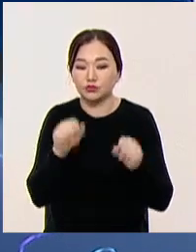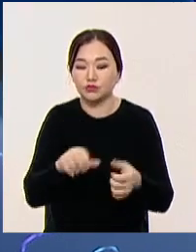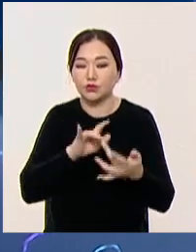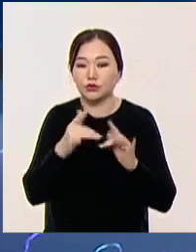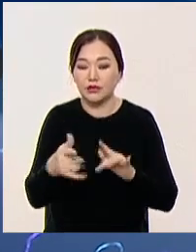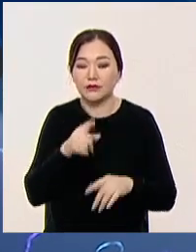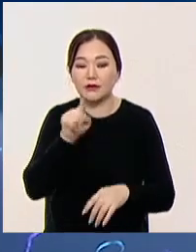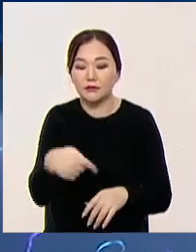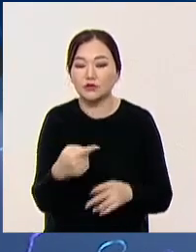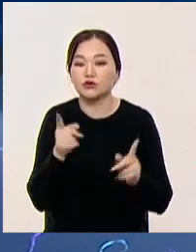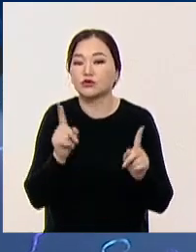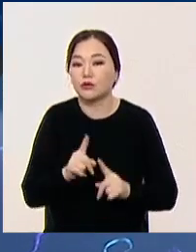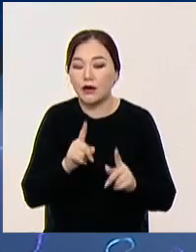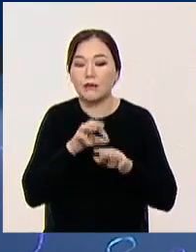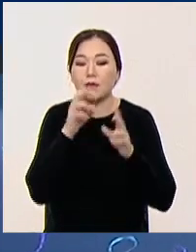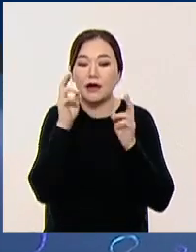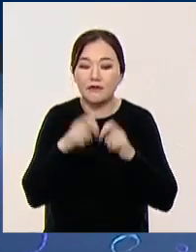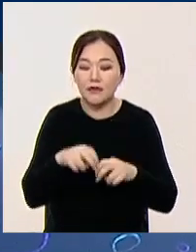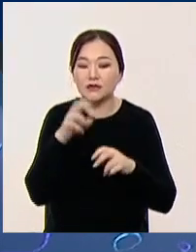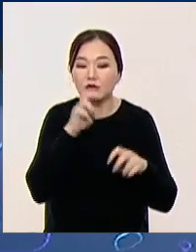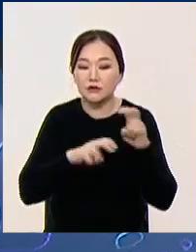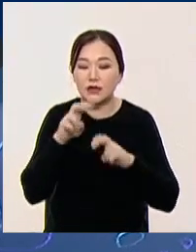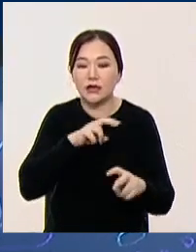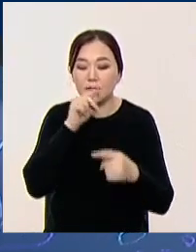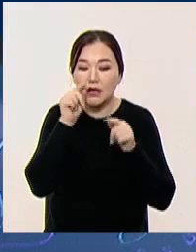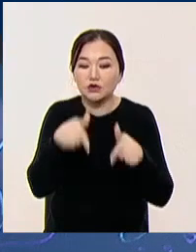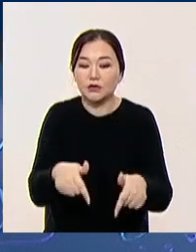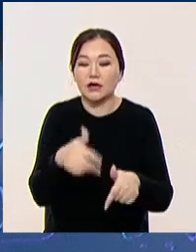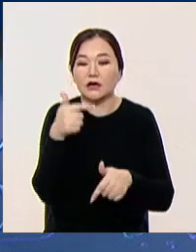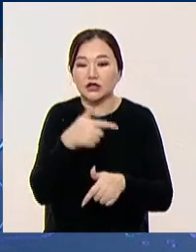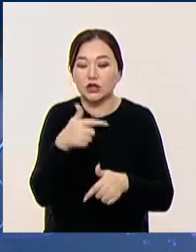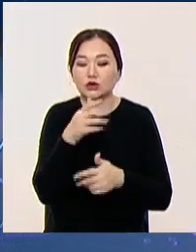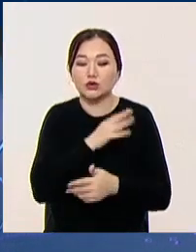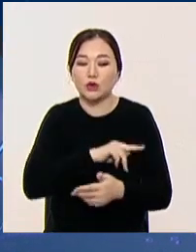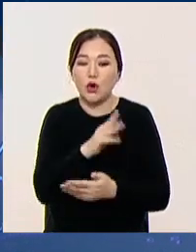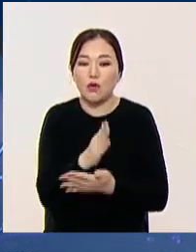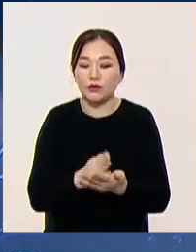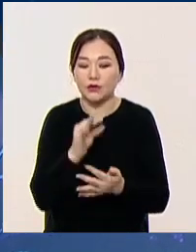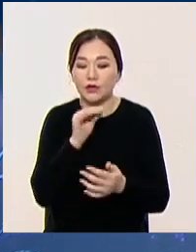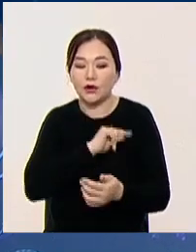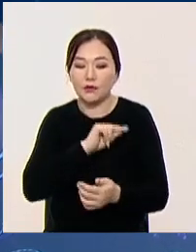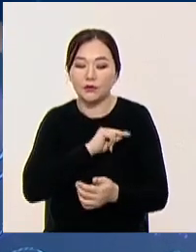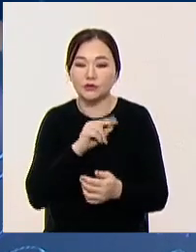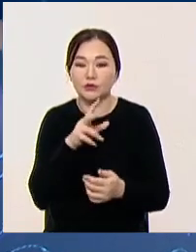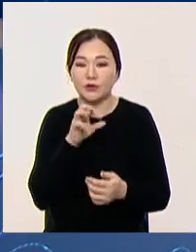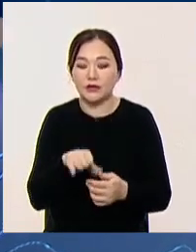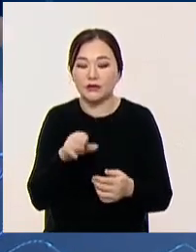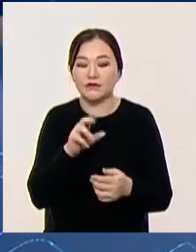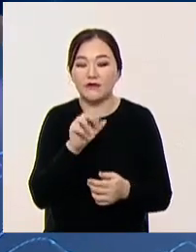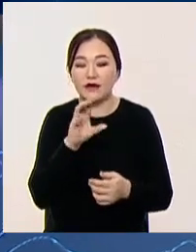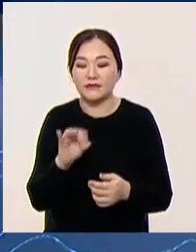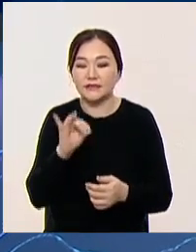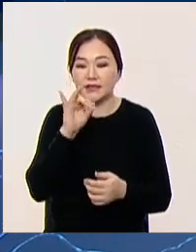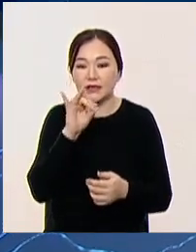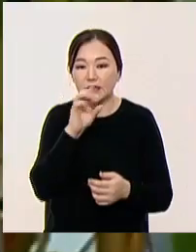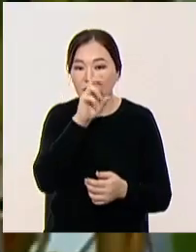онлайн. Она требуется для того, чтобы проверить соискателя при поступлении на гражданскую службу и на работу в субъекты квазигосударственного